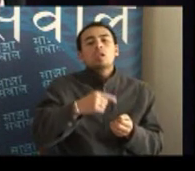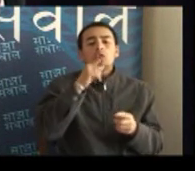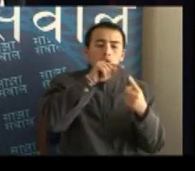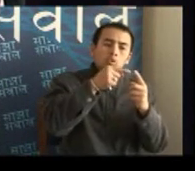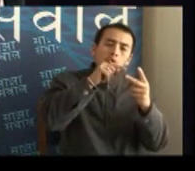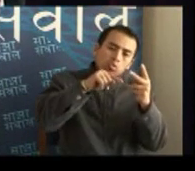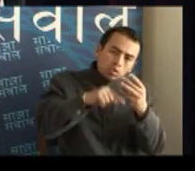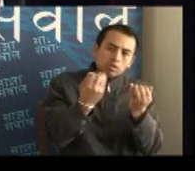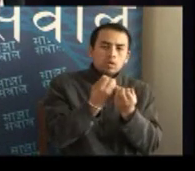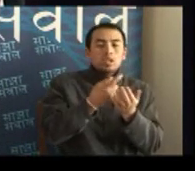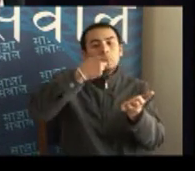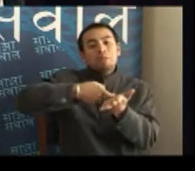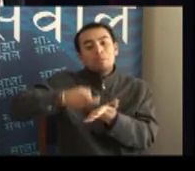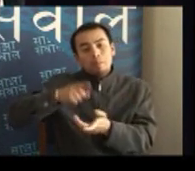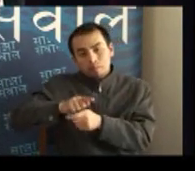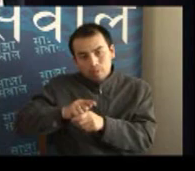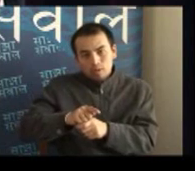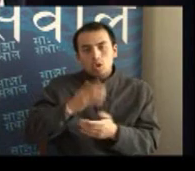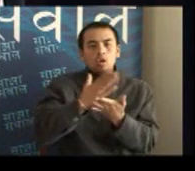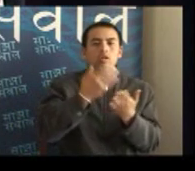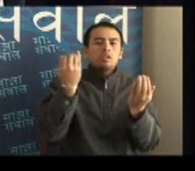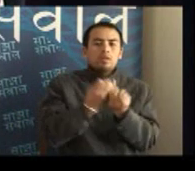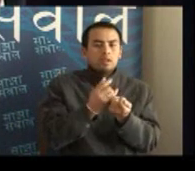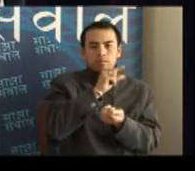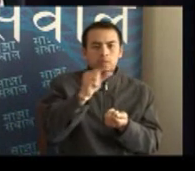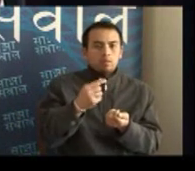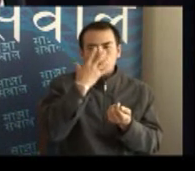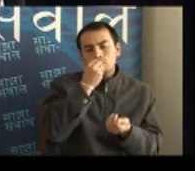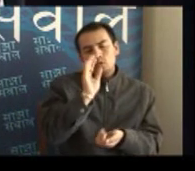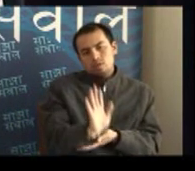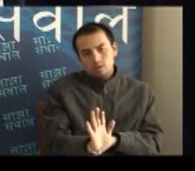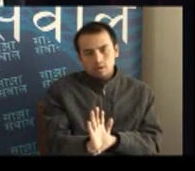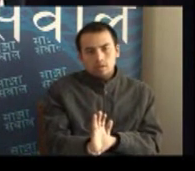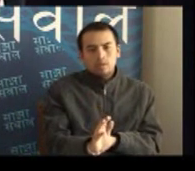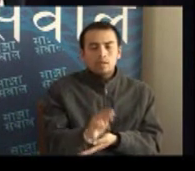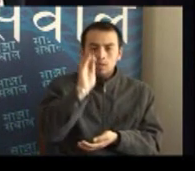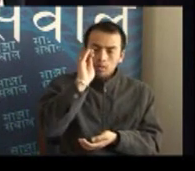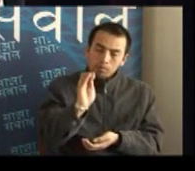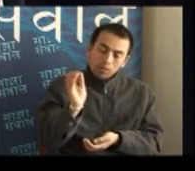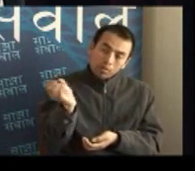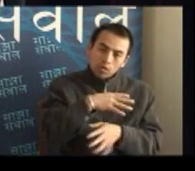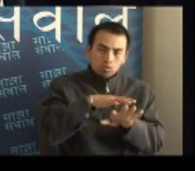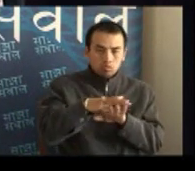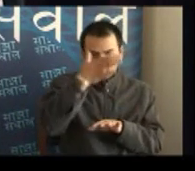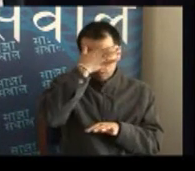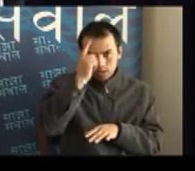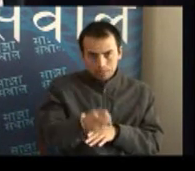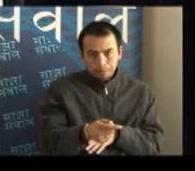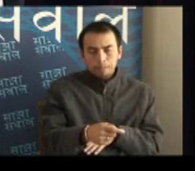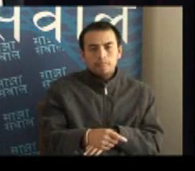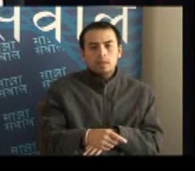गर्ने त्यस्तो गर्ने भनेर स्ट्राटेजिकली गइरहेका छौँ, कसरी गर्ने भन्ने कुरामा ल्याकिङ छ। यो सबभन्दा ठुलो अभाव त्यहाँ भएको छ।